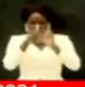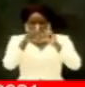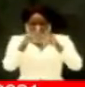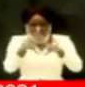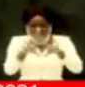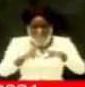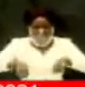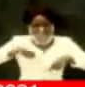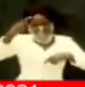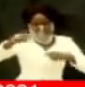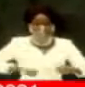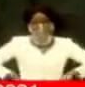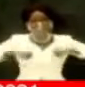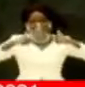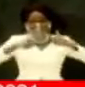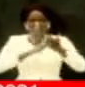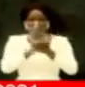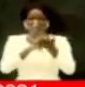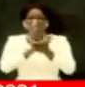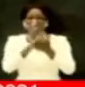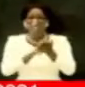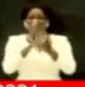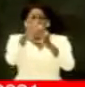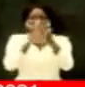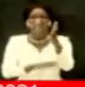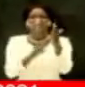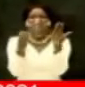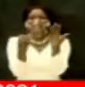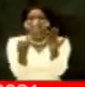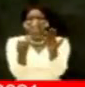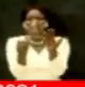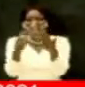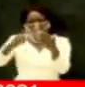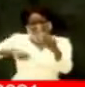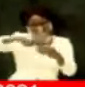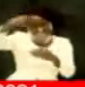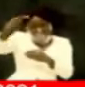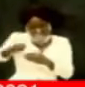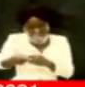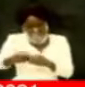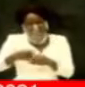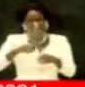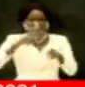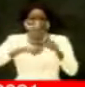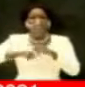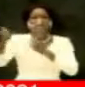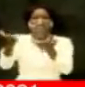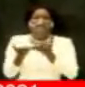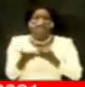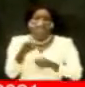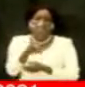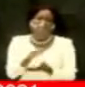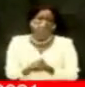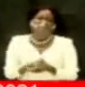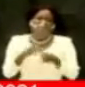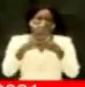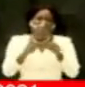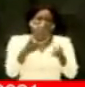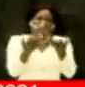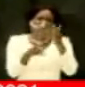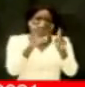posachedwa tiyeni tidikire kaye komanso amene mwina timadwala zina ndi zina tikafika kuja tisanalandire